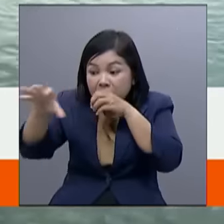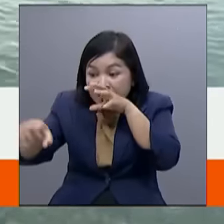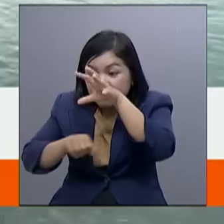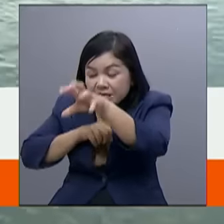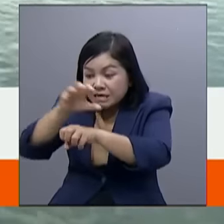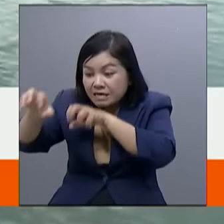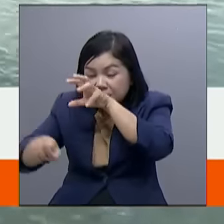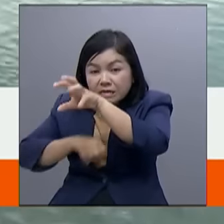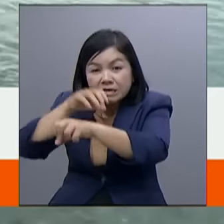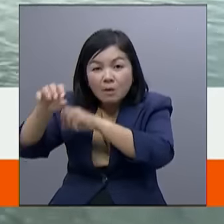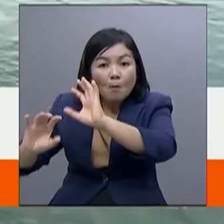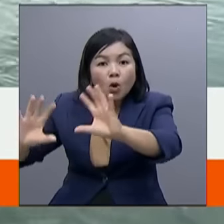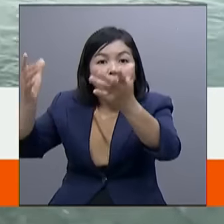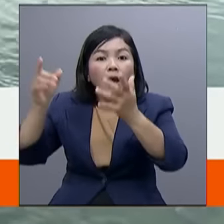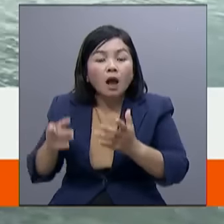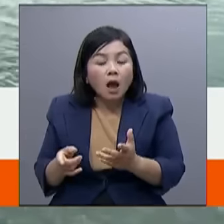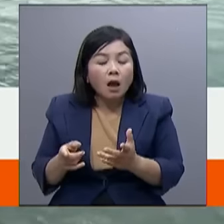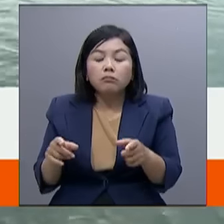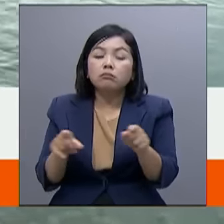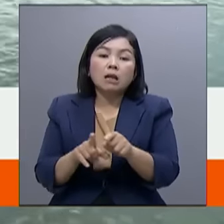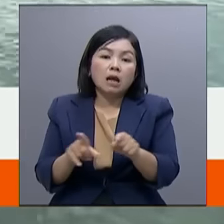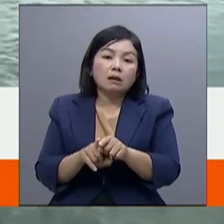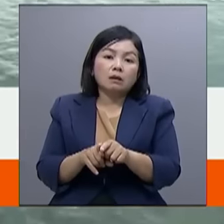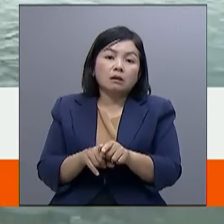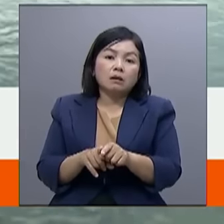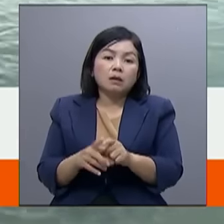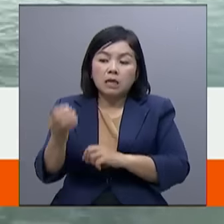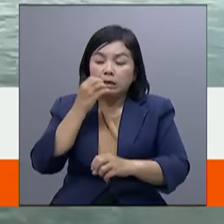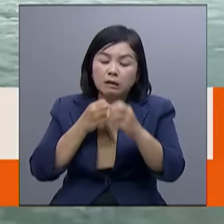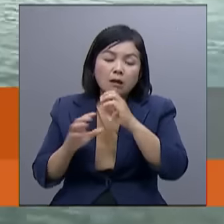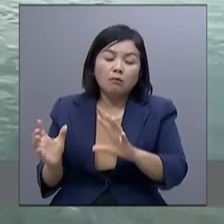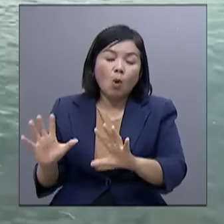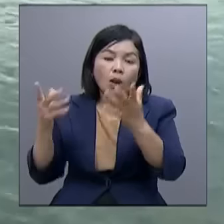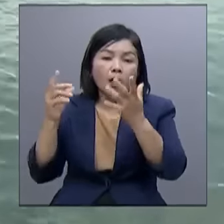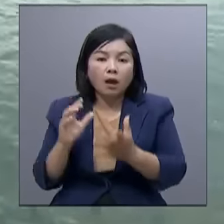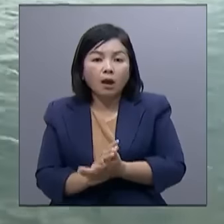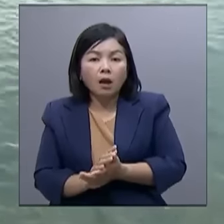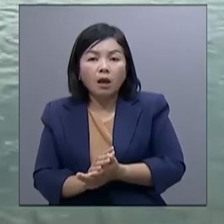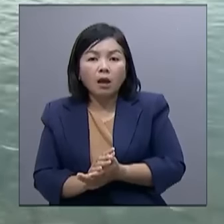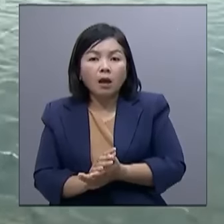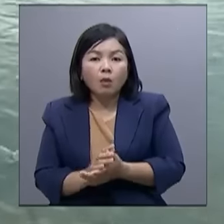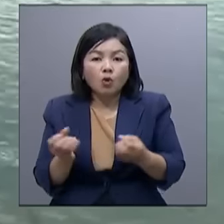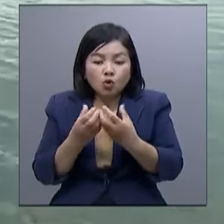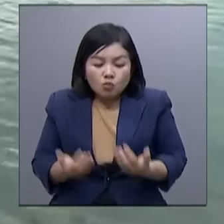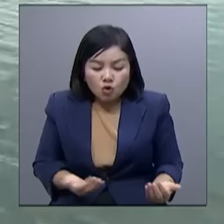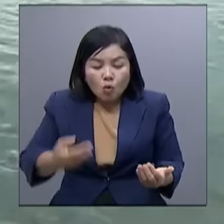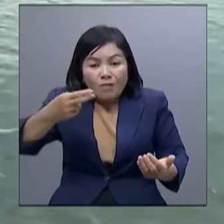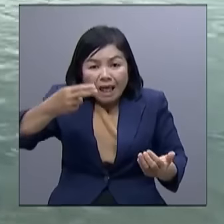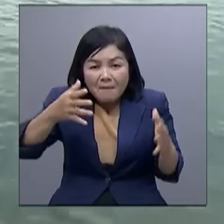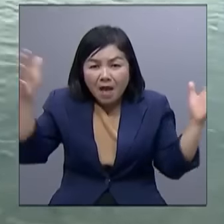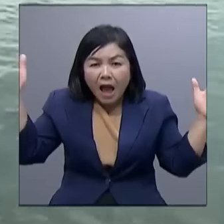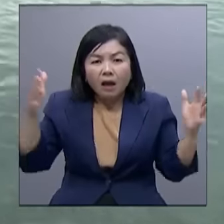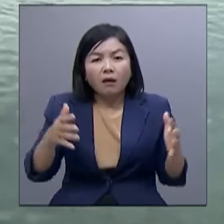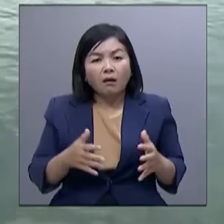กินกุ้งอย่างบ่อปลากระพงก็กินอาหารปลากระพงย่างอาหารปลากระพงกินเงี้ยแล้วก็ไปเกิดลูกเกิดหลานในบ่อบาอะไรเงี้